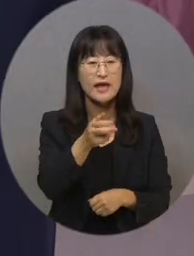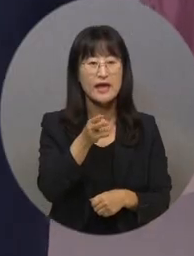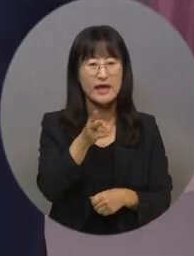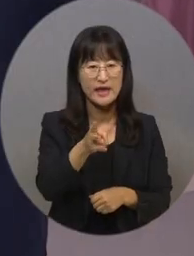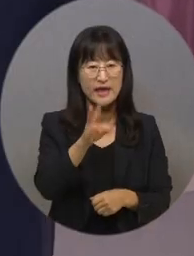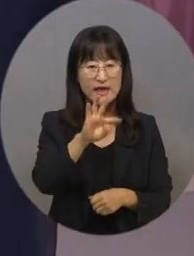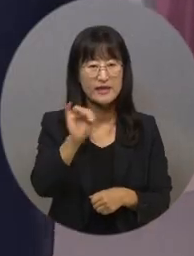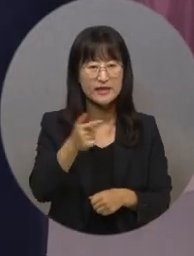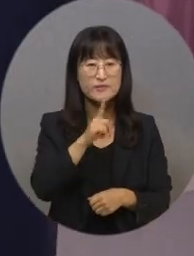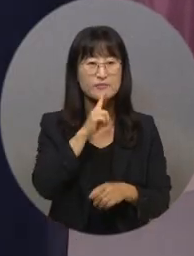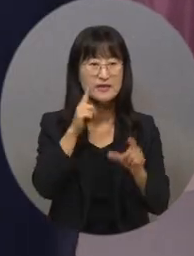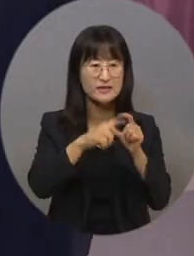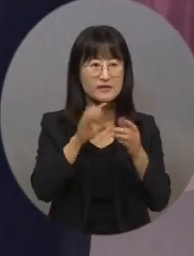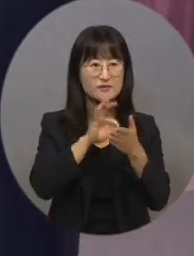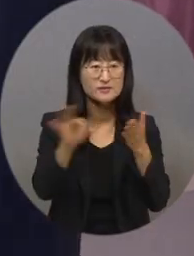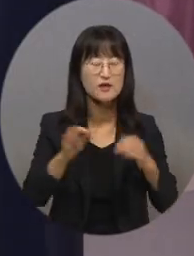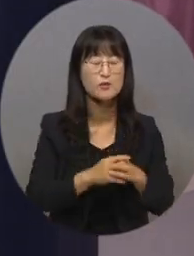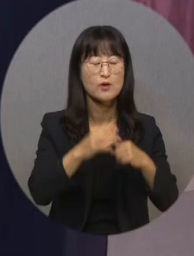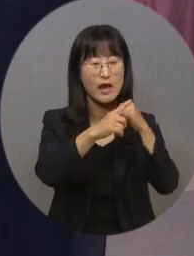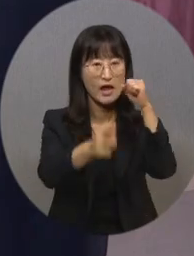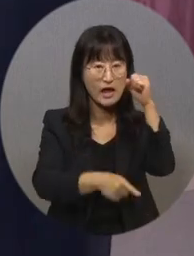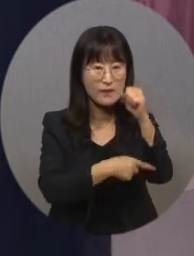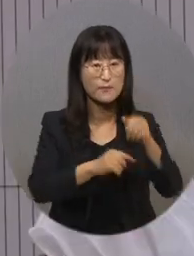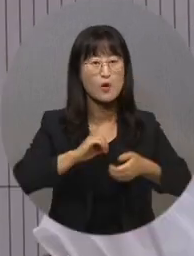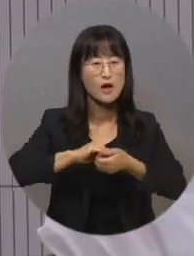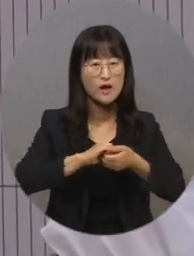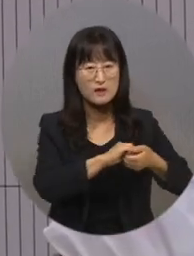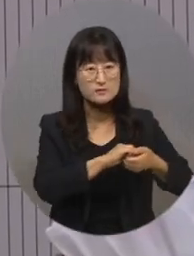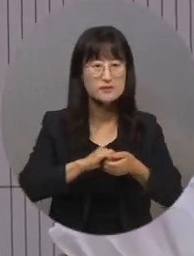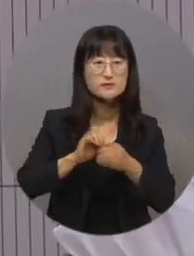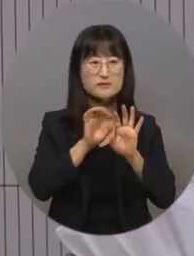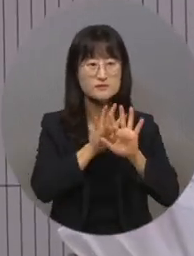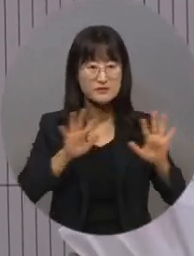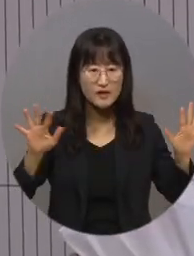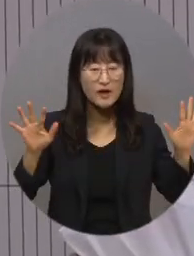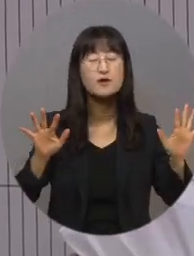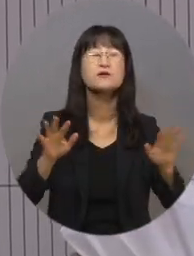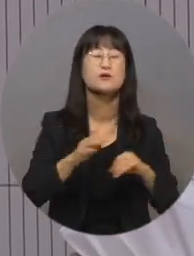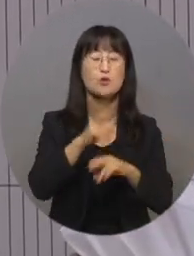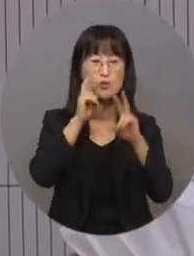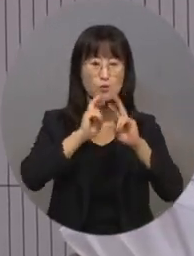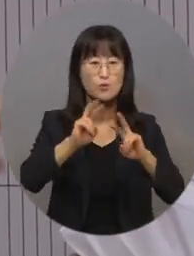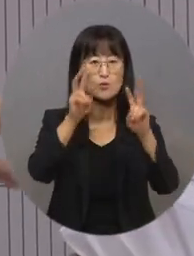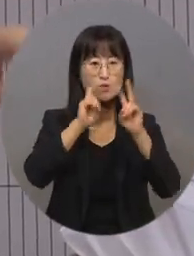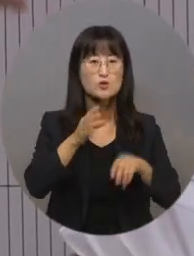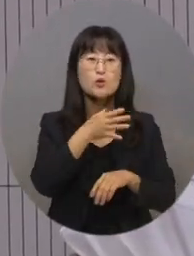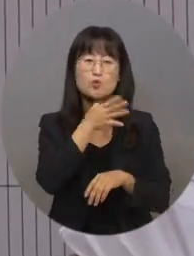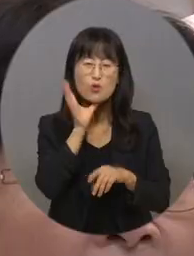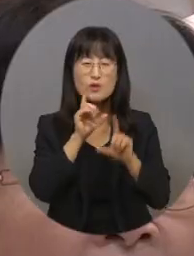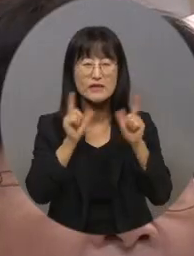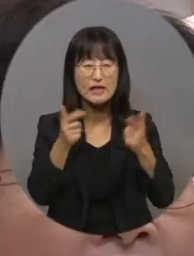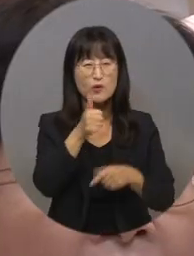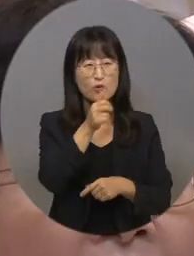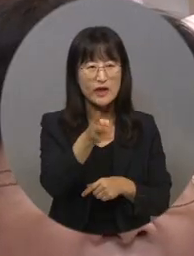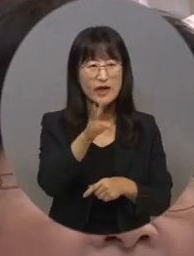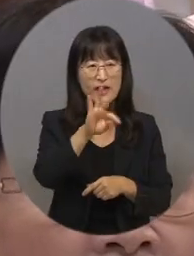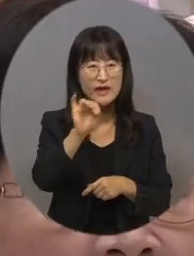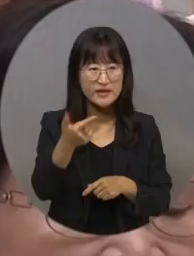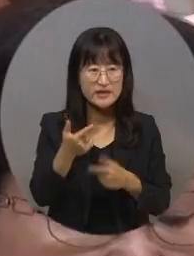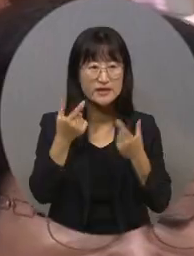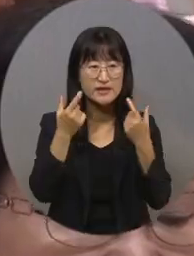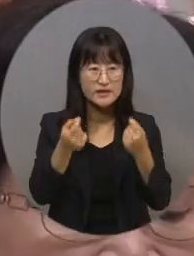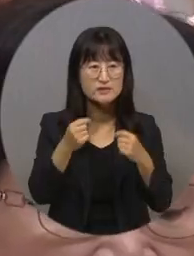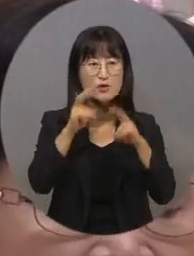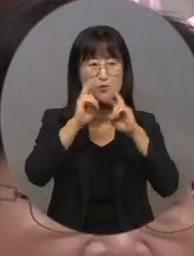이날 한복을 곱게 차려입은 해인합창단 단원들은 창단국을 선보이며 노인이 아니라 해인으로서 새로운